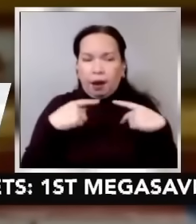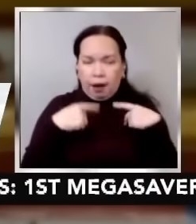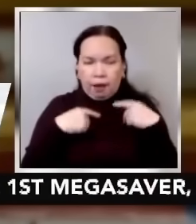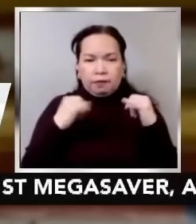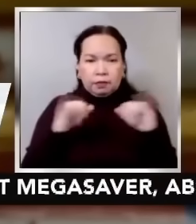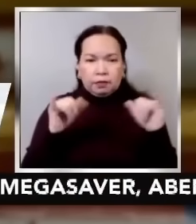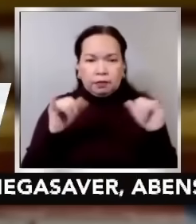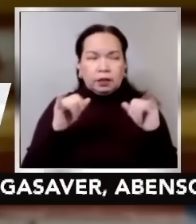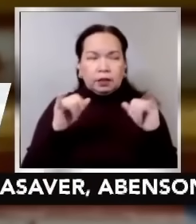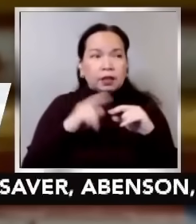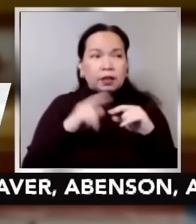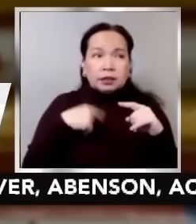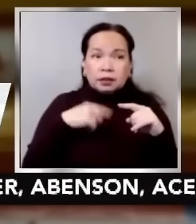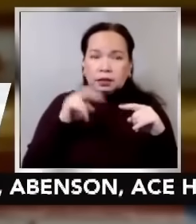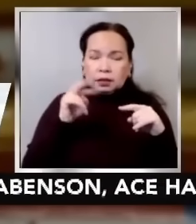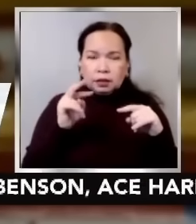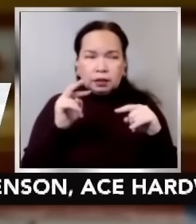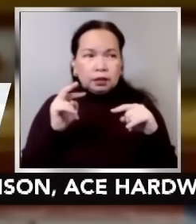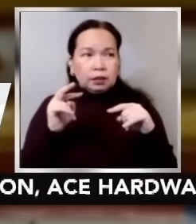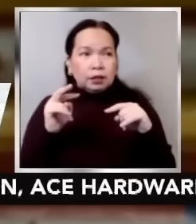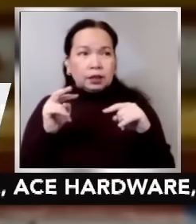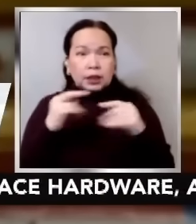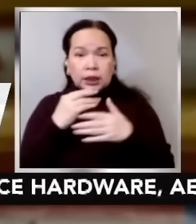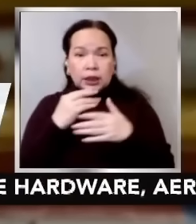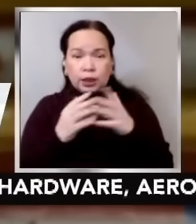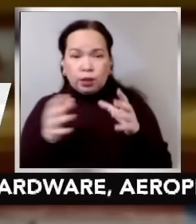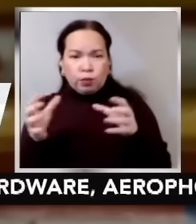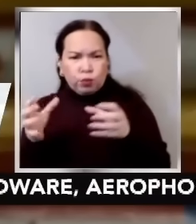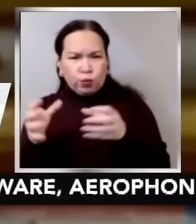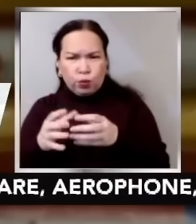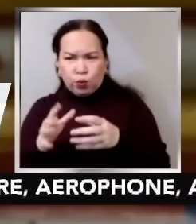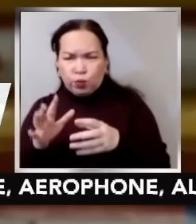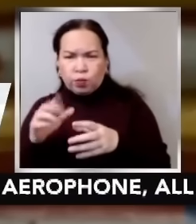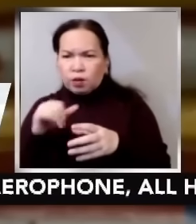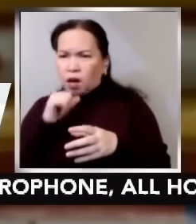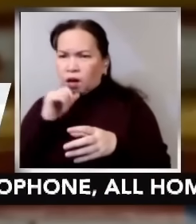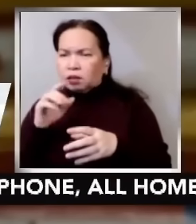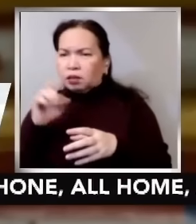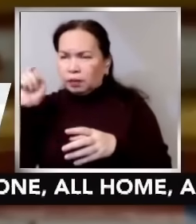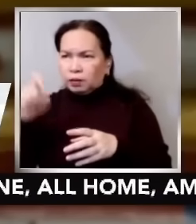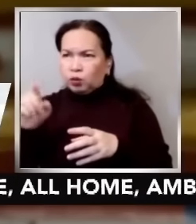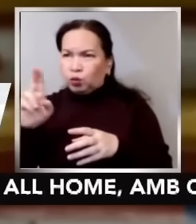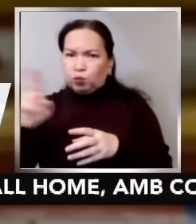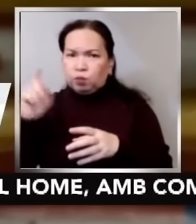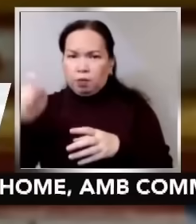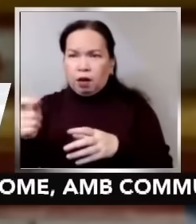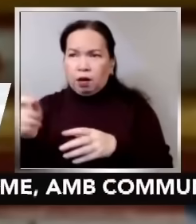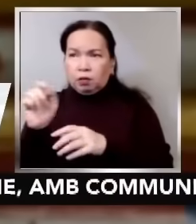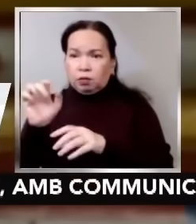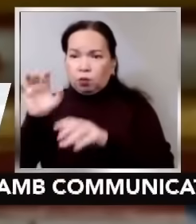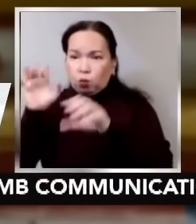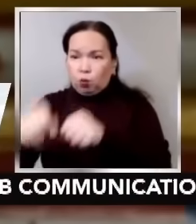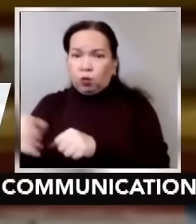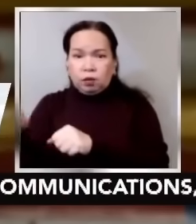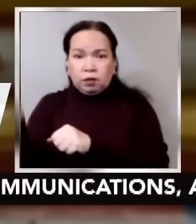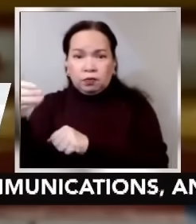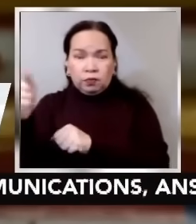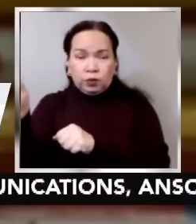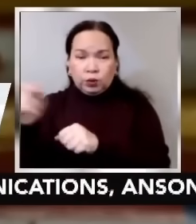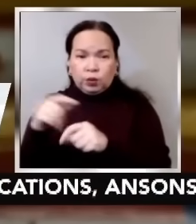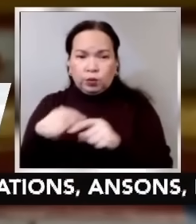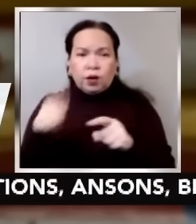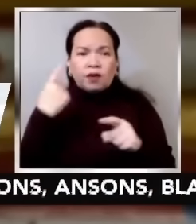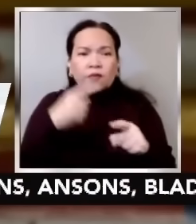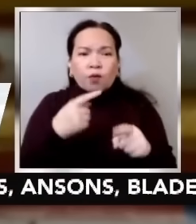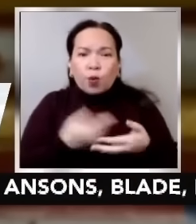na hindi dapat gawing palaisdaan dahil ito nga ay para sa breeding, para